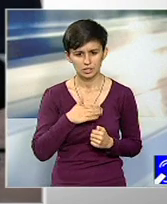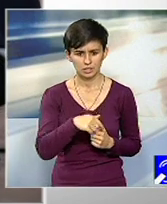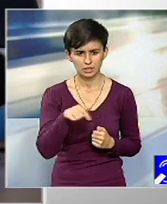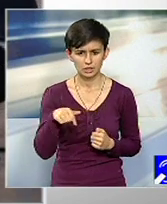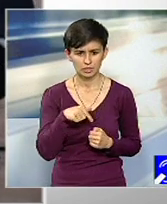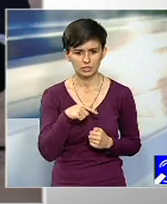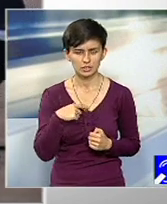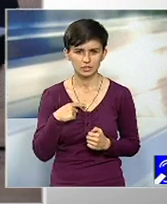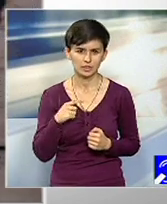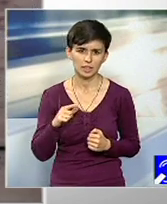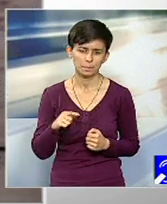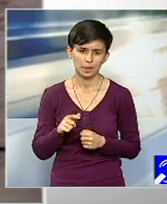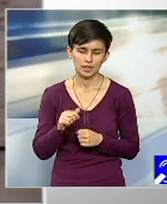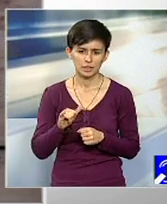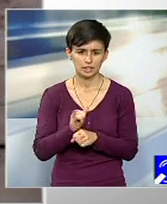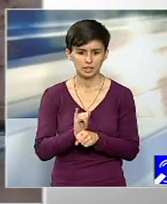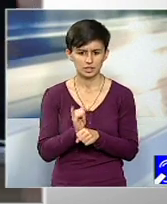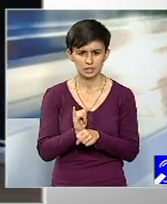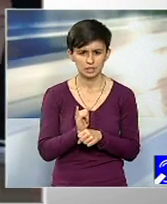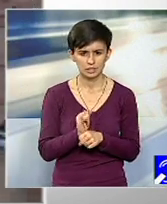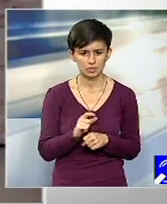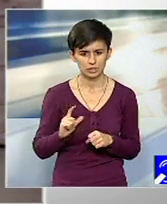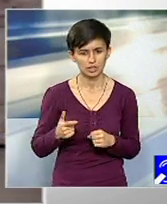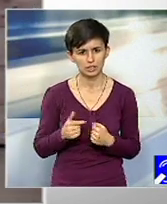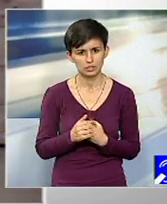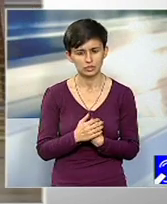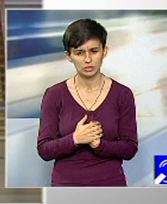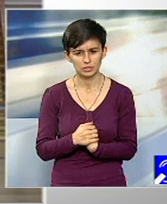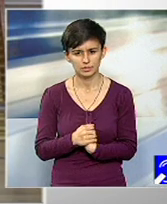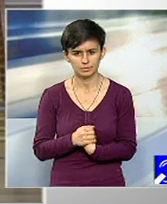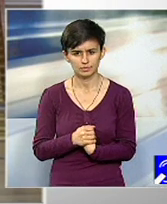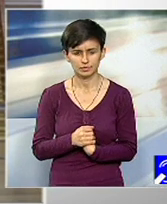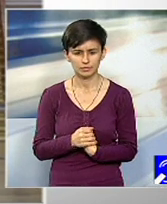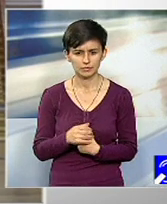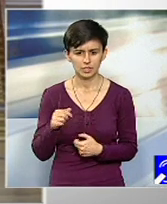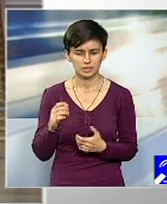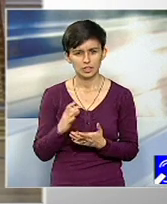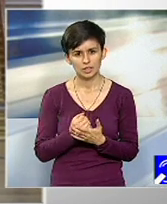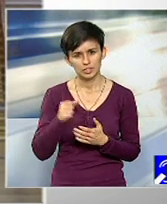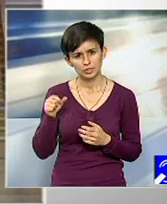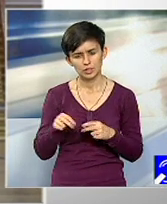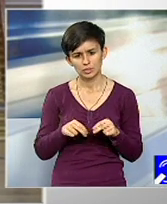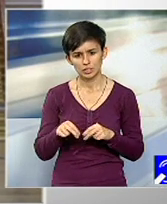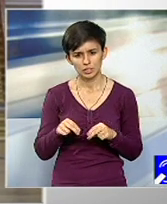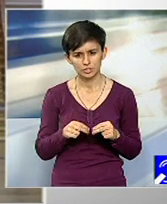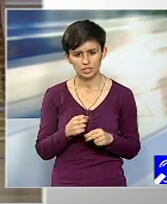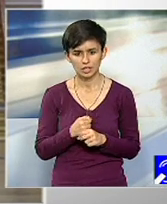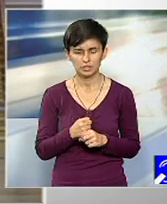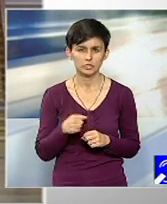Vanda, care un prieten al emisiunii Fără Prejudecăți, exact, campion și la șa, campion în foarte multe domenii. S-a luptat mult ca să